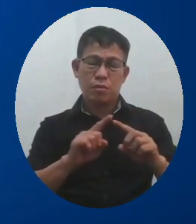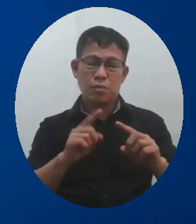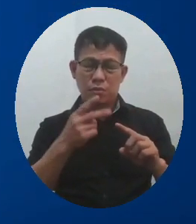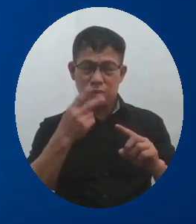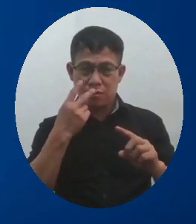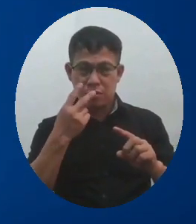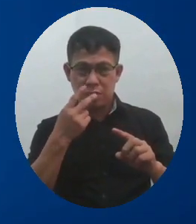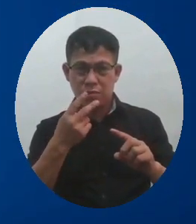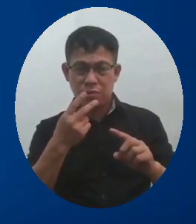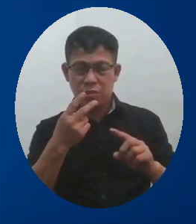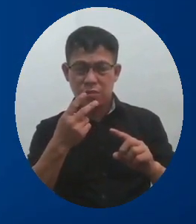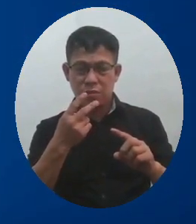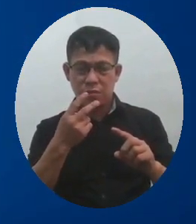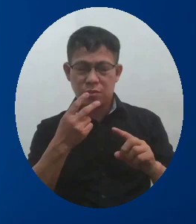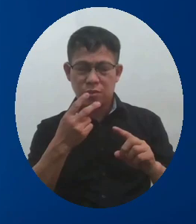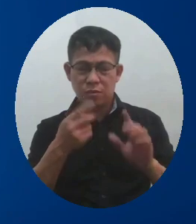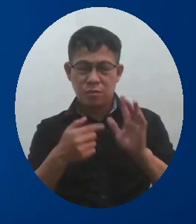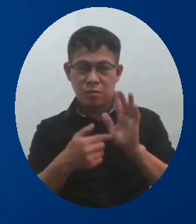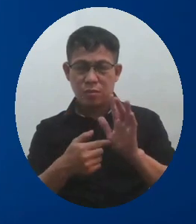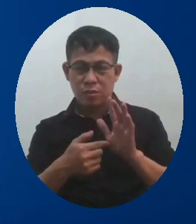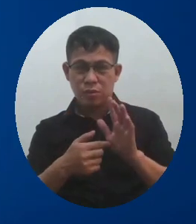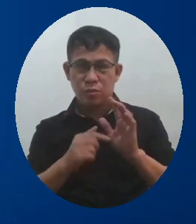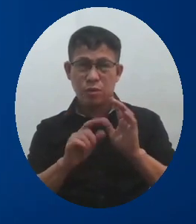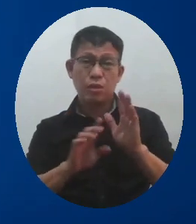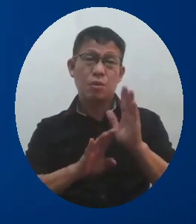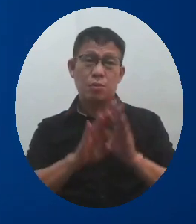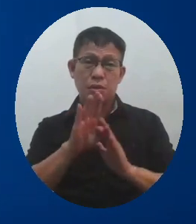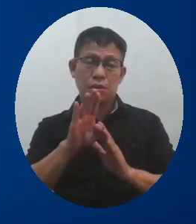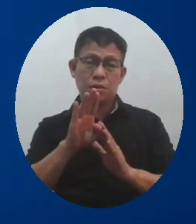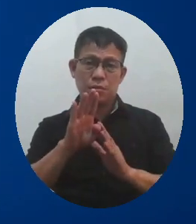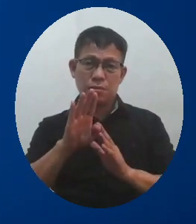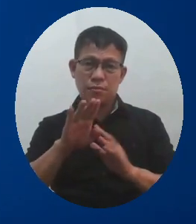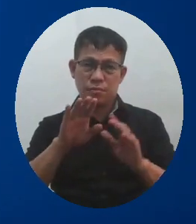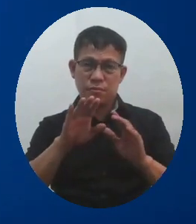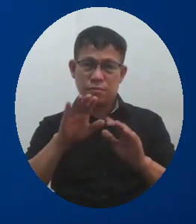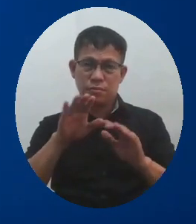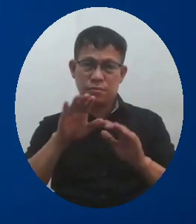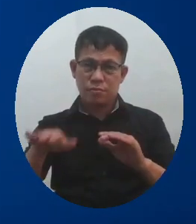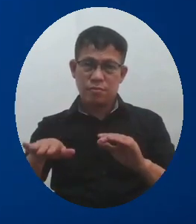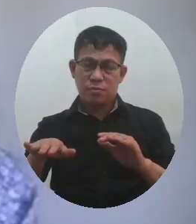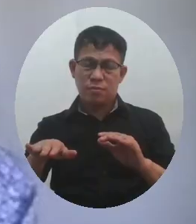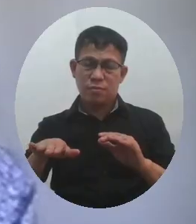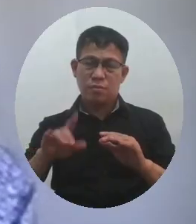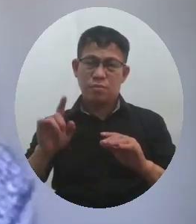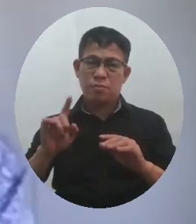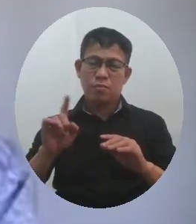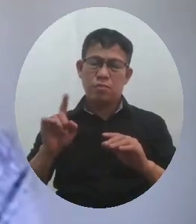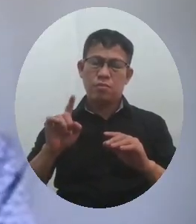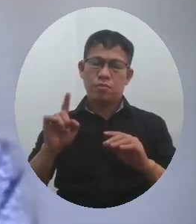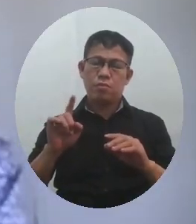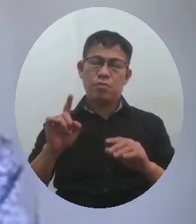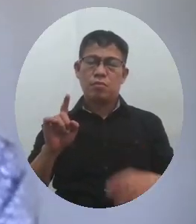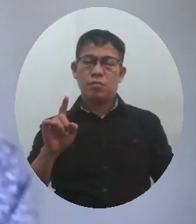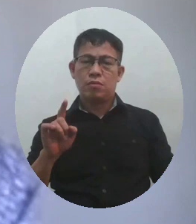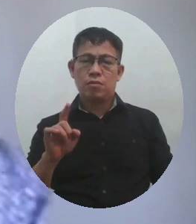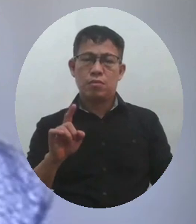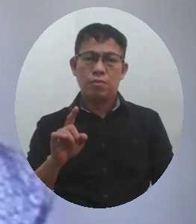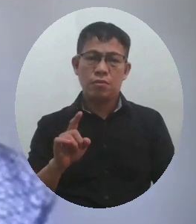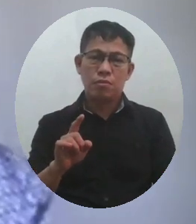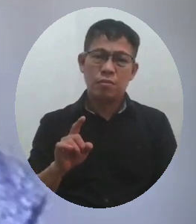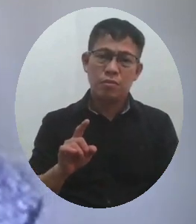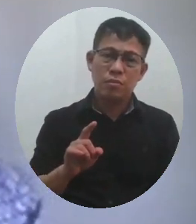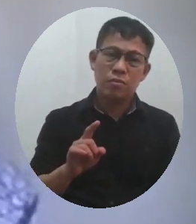magdulot ng mga sintomas na nakaka-apekto ito sa development ng mga bata. Pero ano nga ba yung